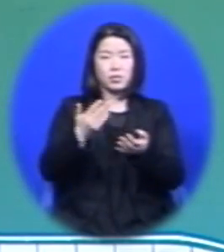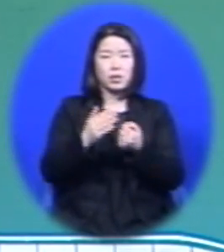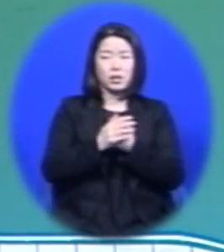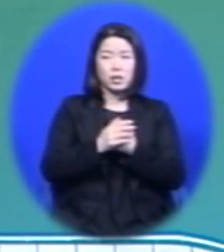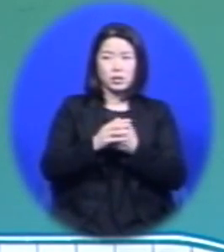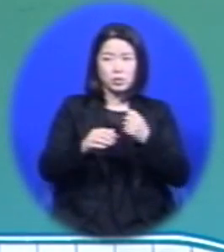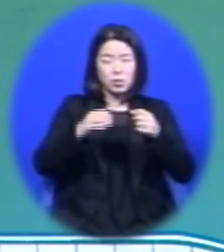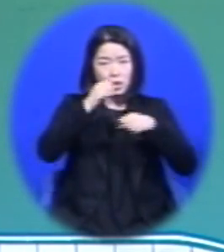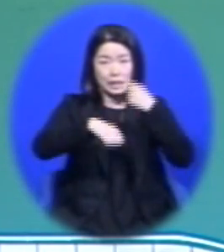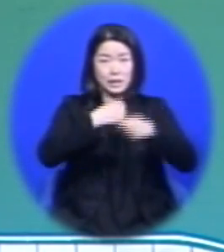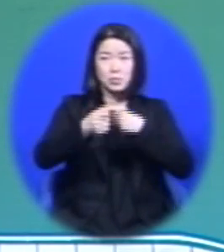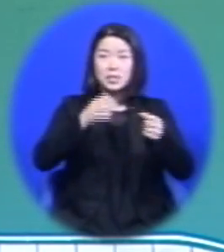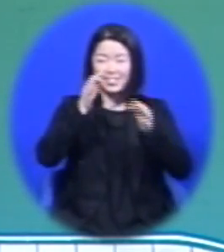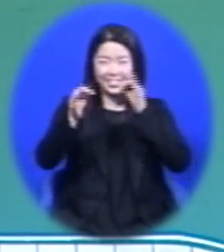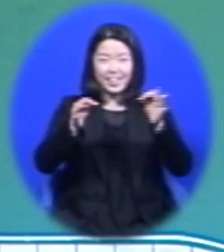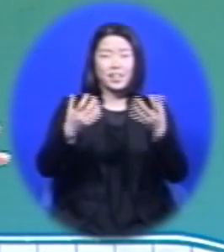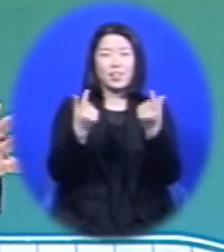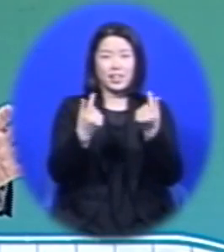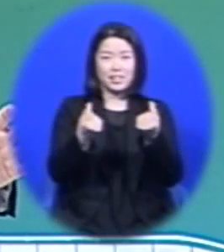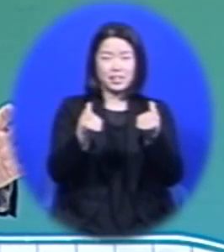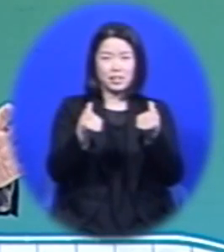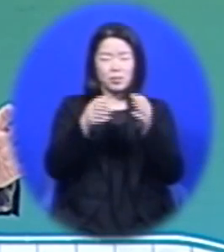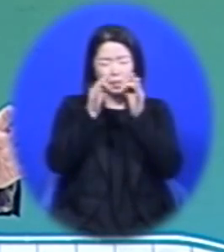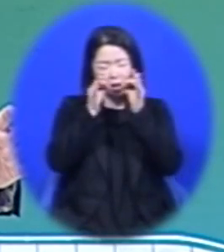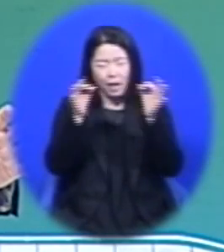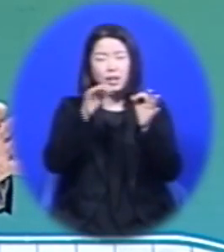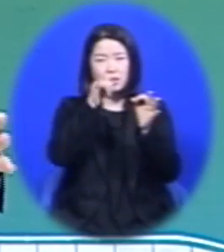그리고 짐승이 부르짖는 것처럼 부르짖습니다.